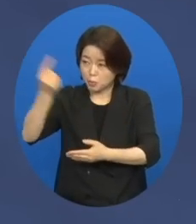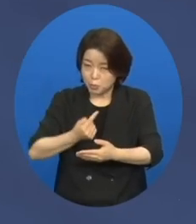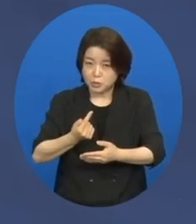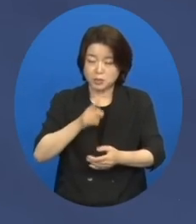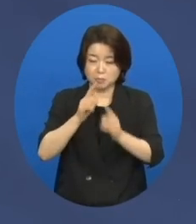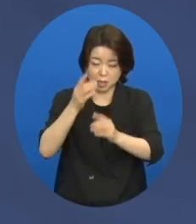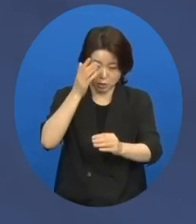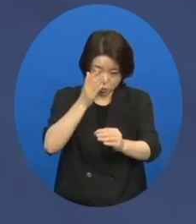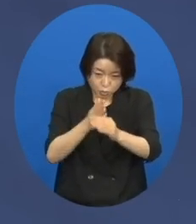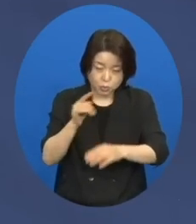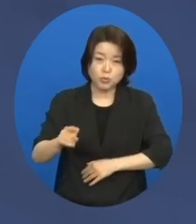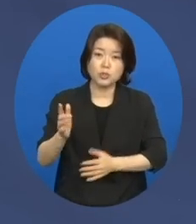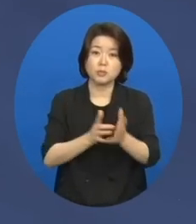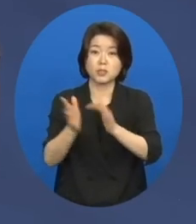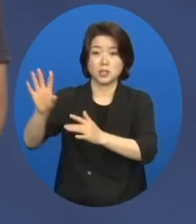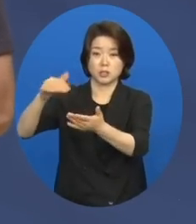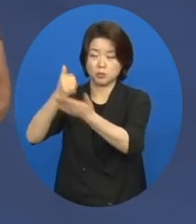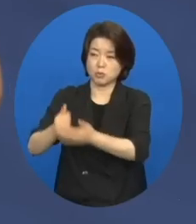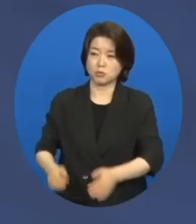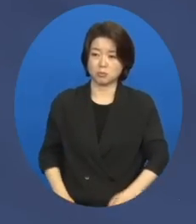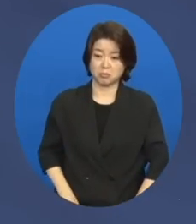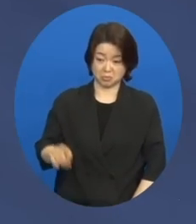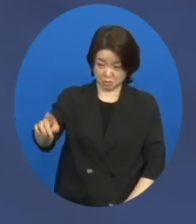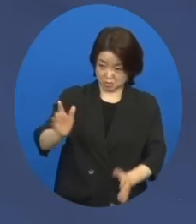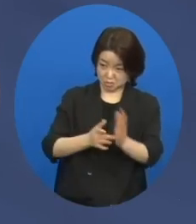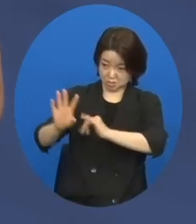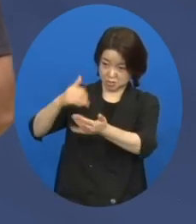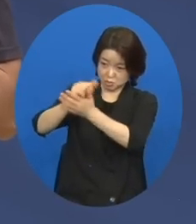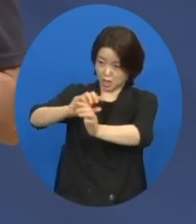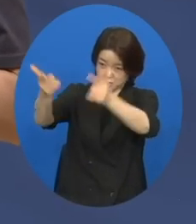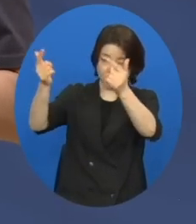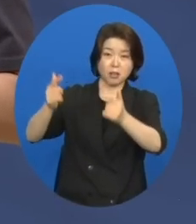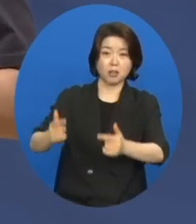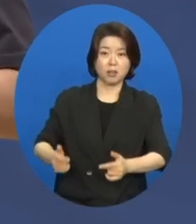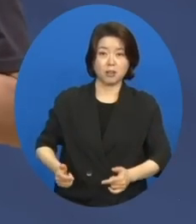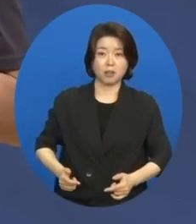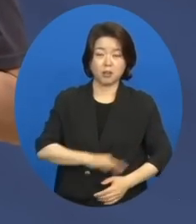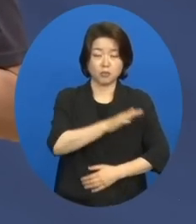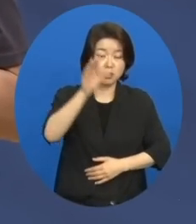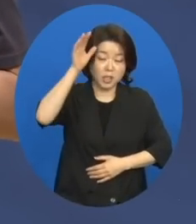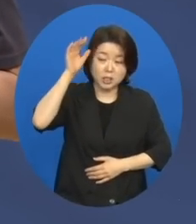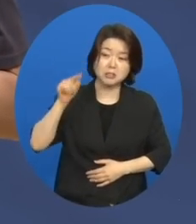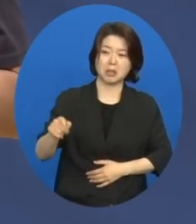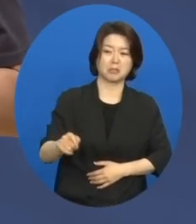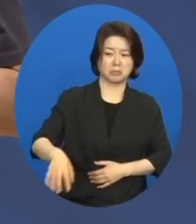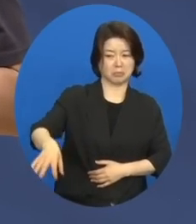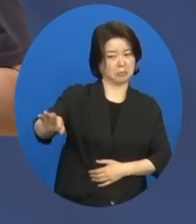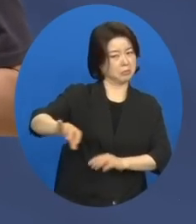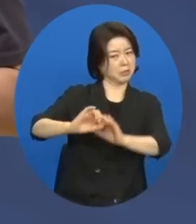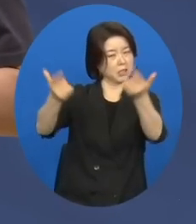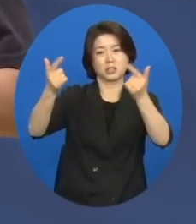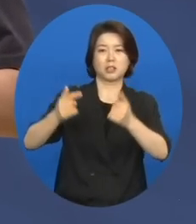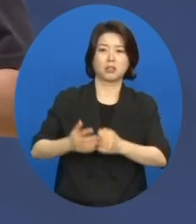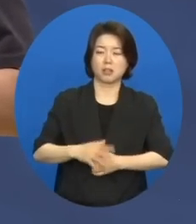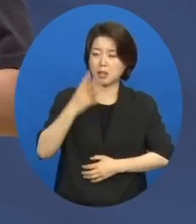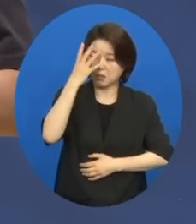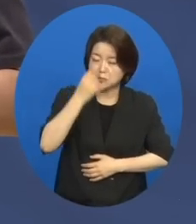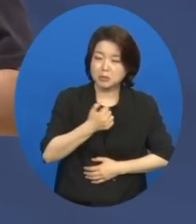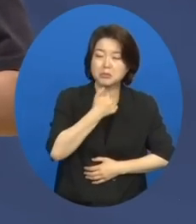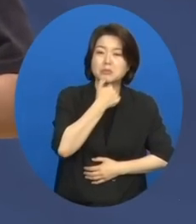예수 그리스도를 넌 그리스도가 아니야, 우리가 기대하는 그리스도는 그런 따위 싫어, 비참하게